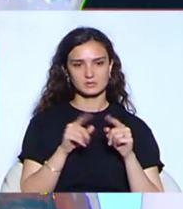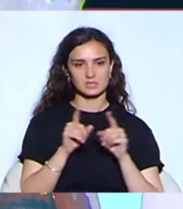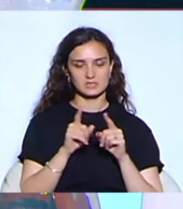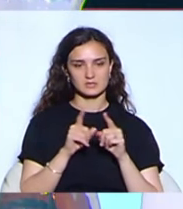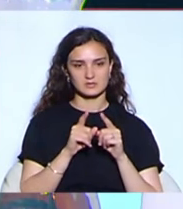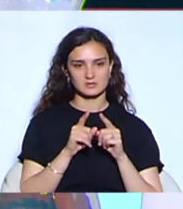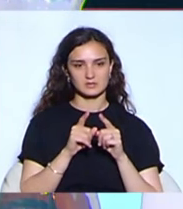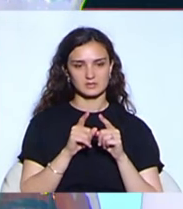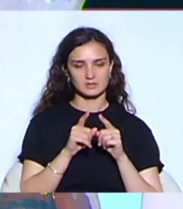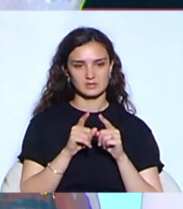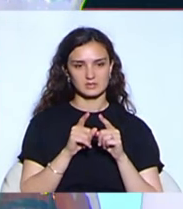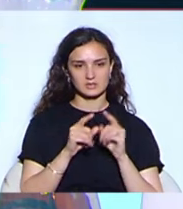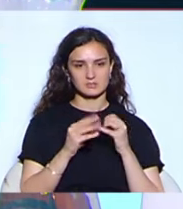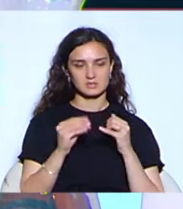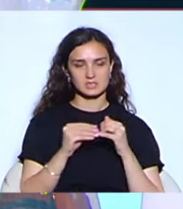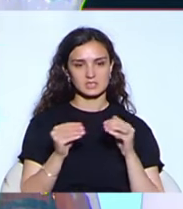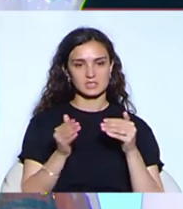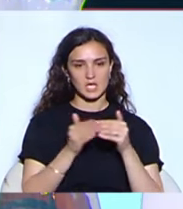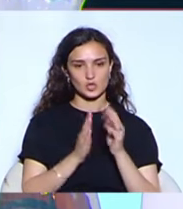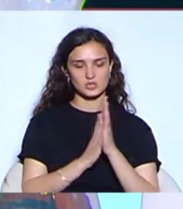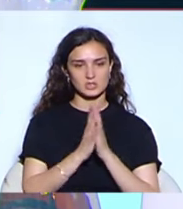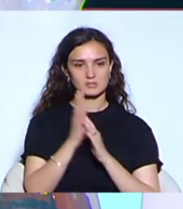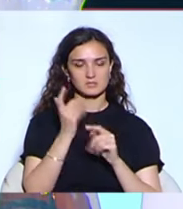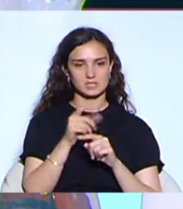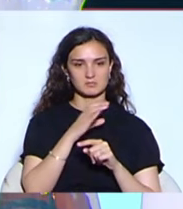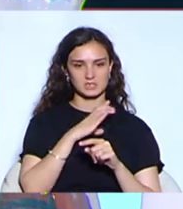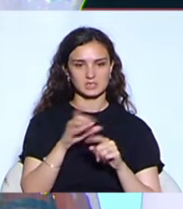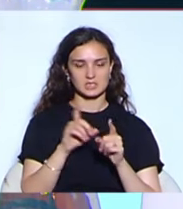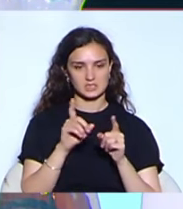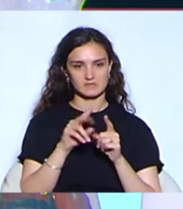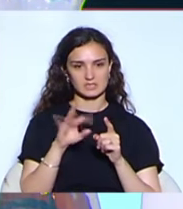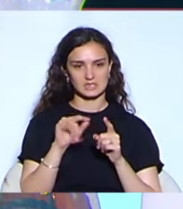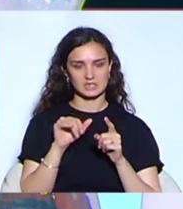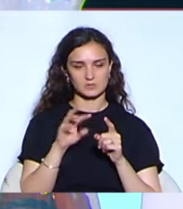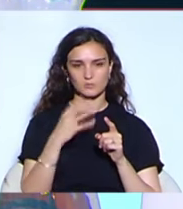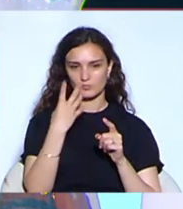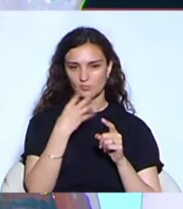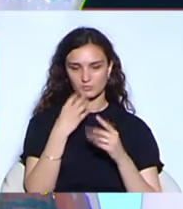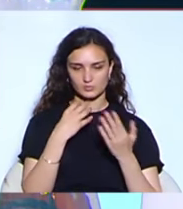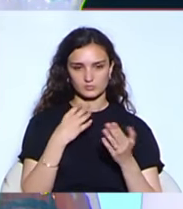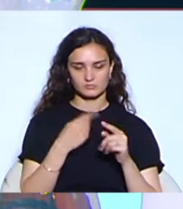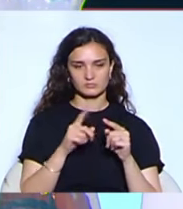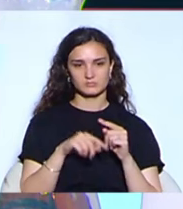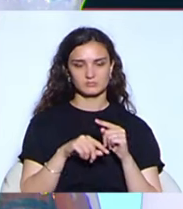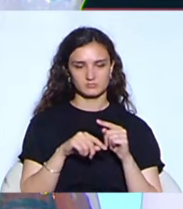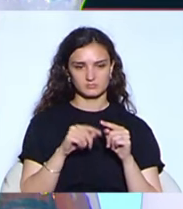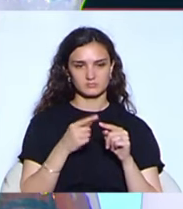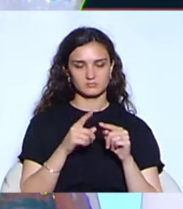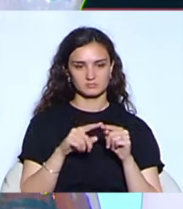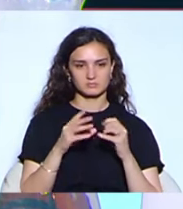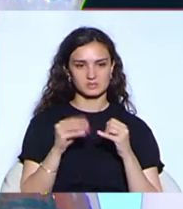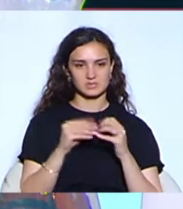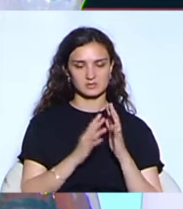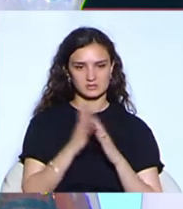ასევე ახლოს იზრდება მიწასთან და ძალიან მდიდარია ასევე ლითიუმით. ეს გახლავთ პომიდორი, რომელიც ჩითილიდან იქვე